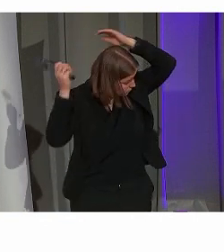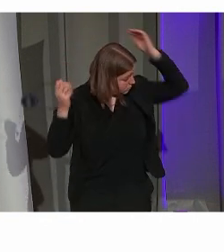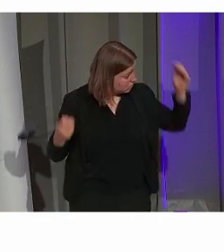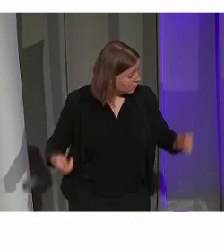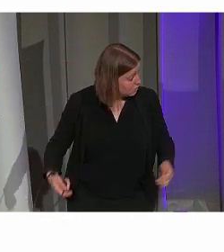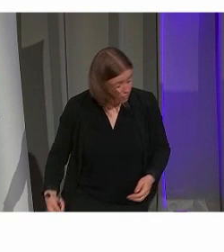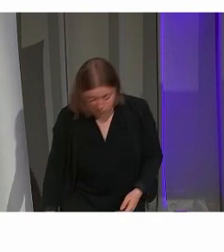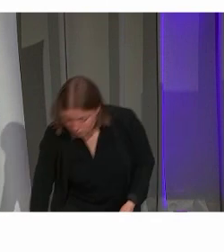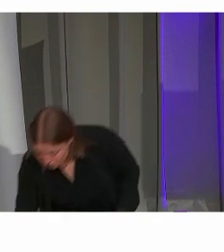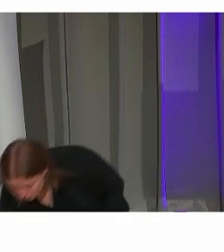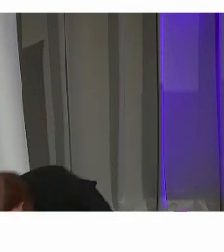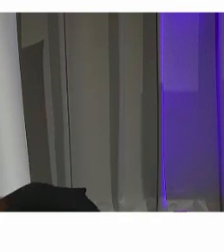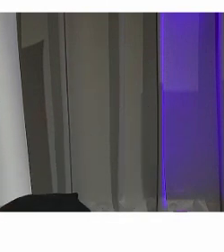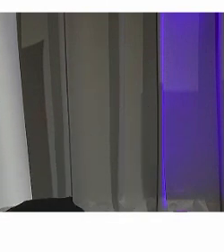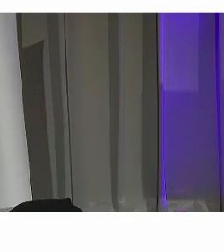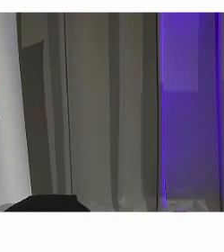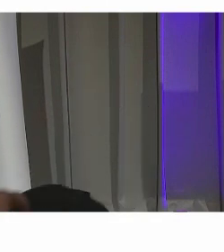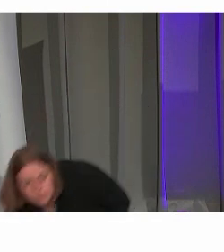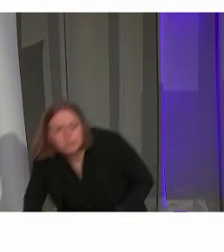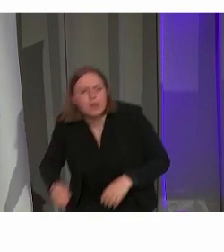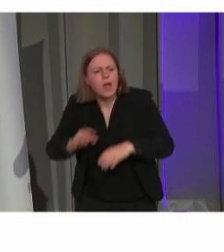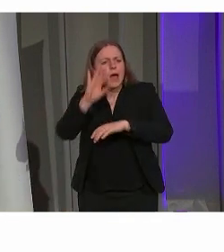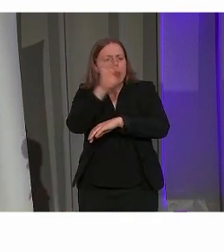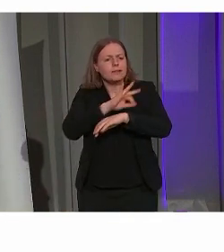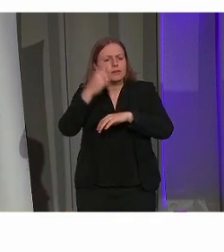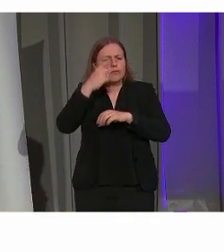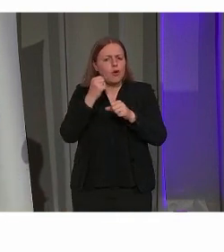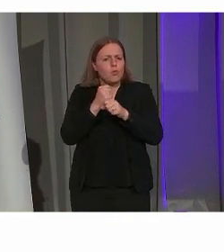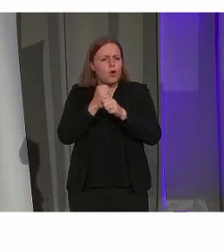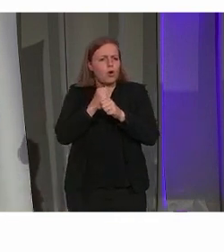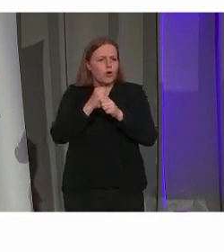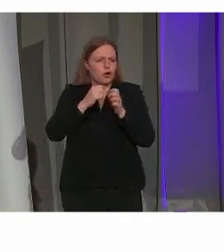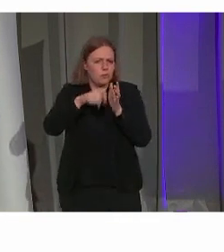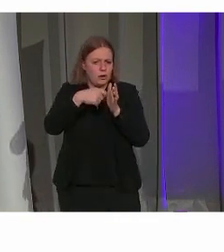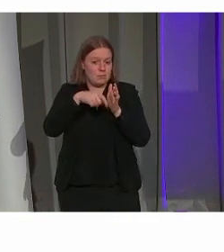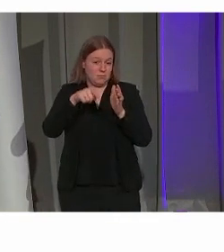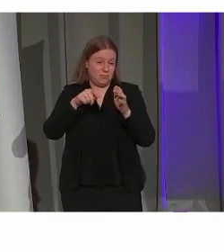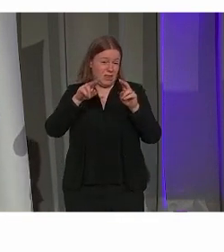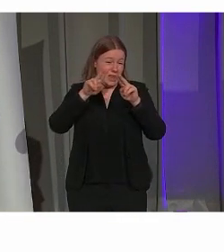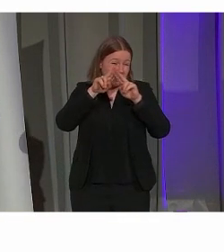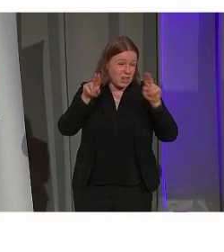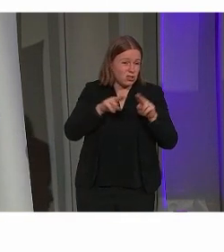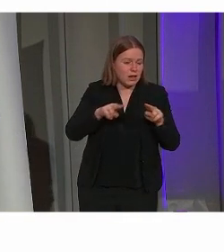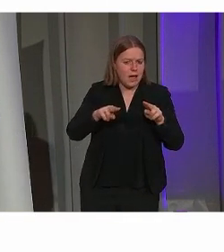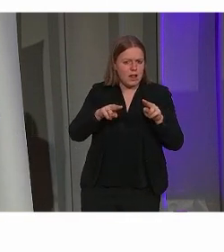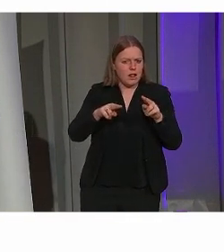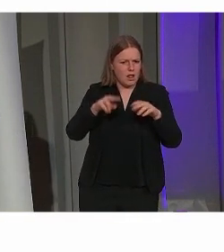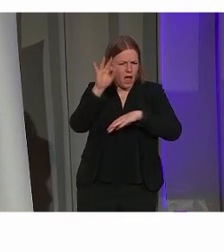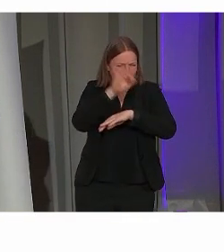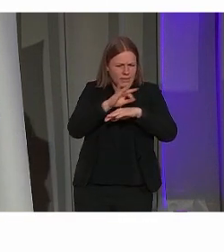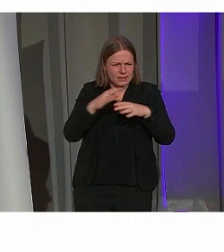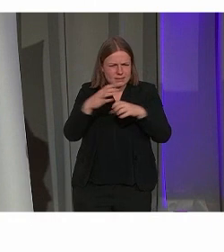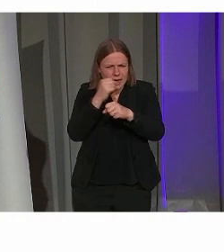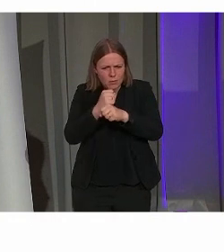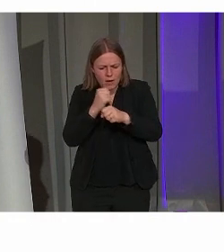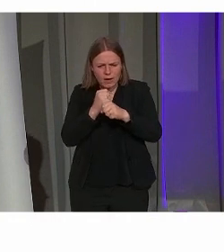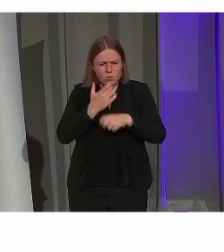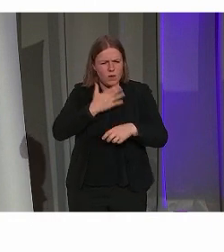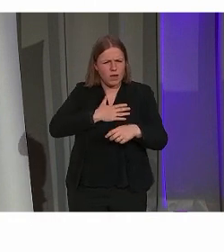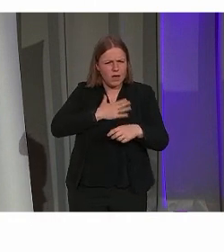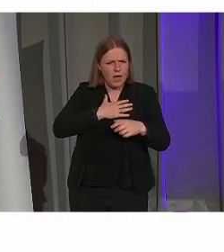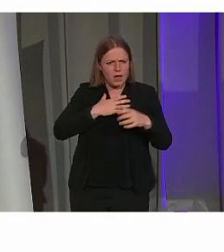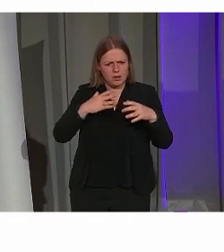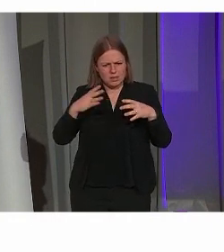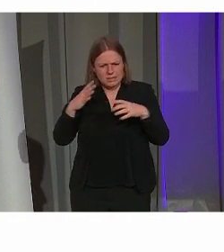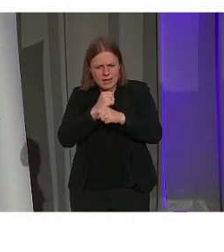Ierse case study aan u voorstellen. Het werkprogramma van architecten is een internationaal werkprogramma dat